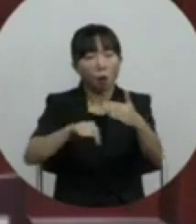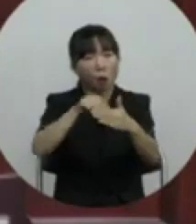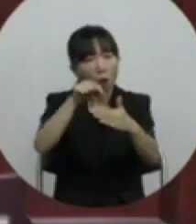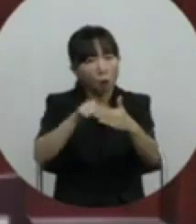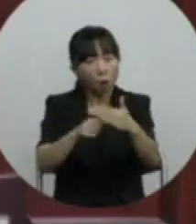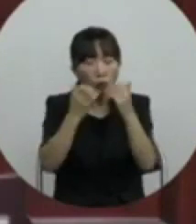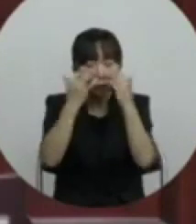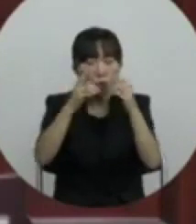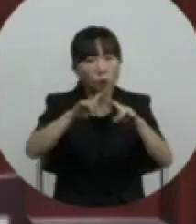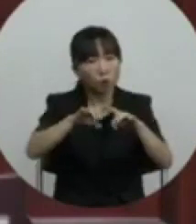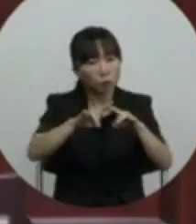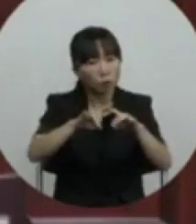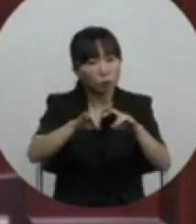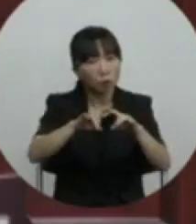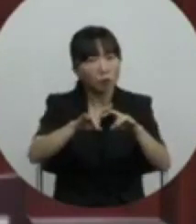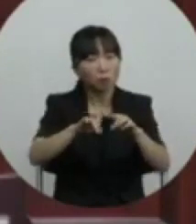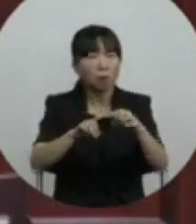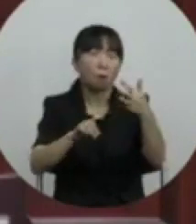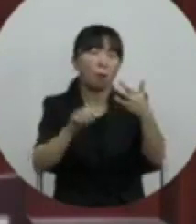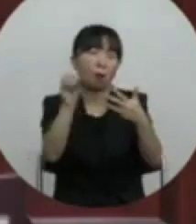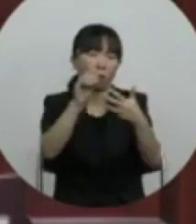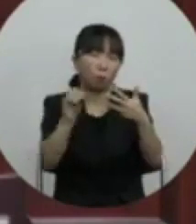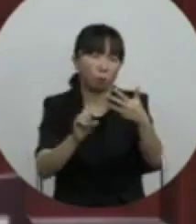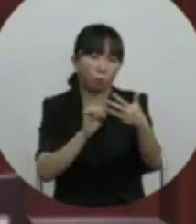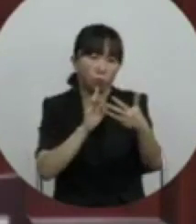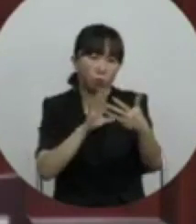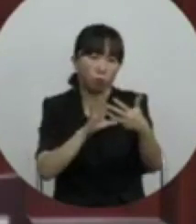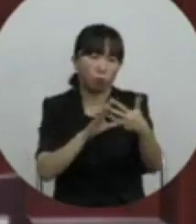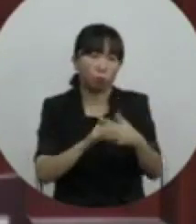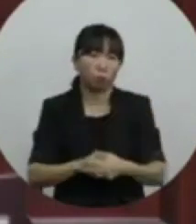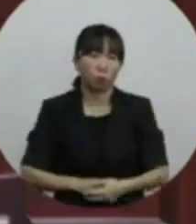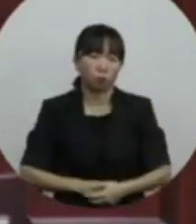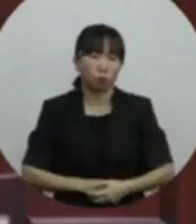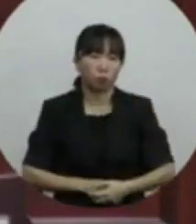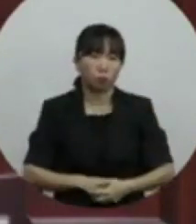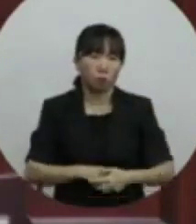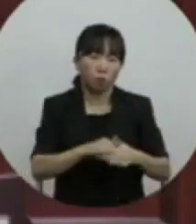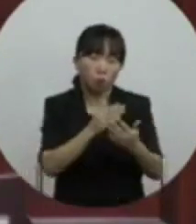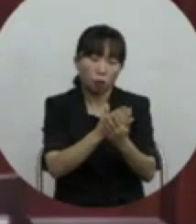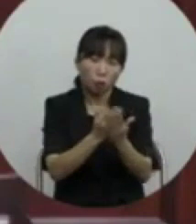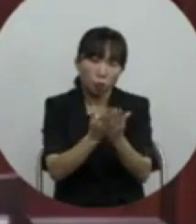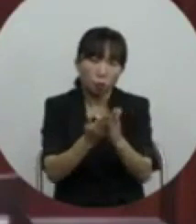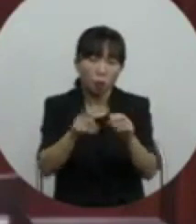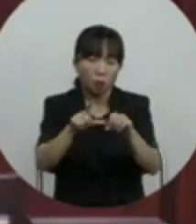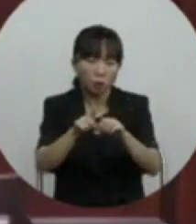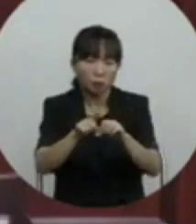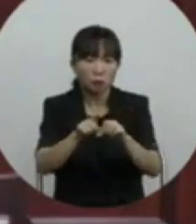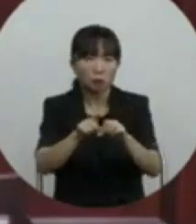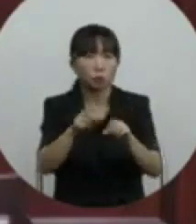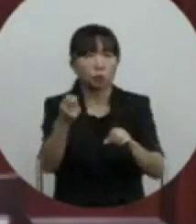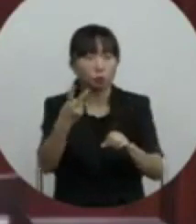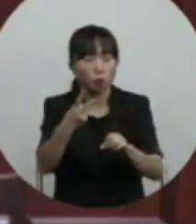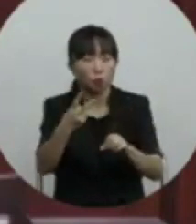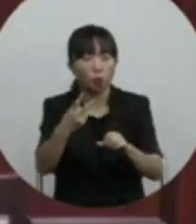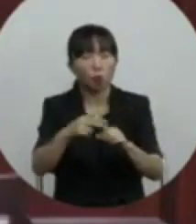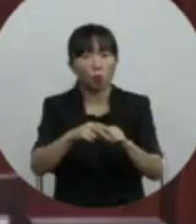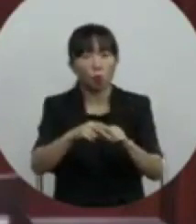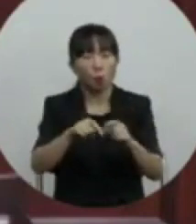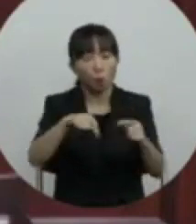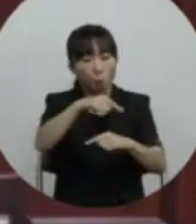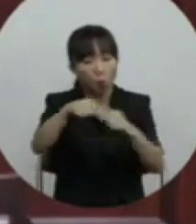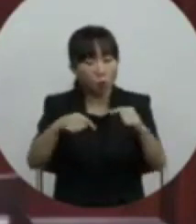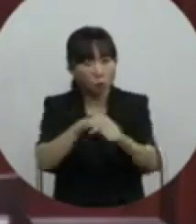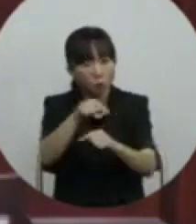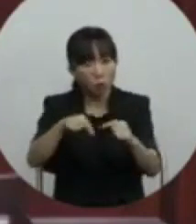에너지가 차지하는 비율은 고작 8% 정도입니다. 석탄 34%, 가스 29%, 원자력 27%에